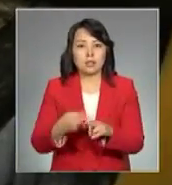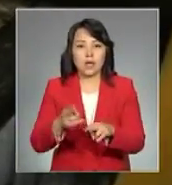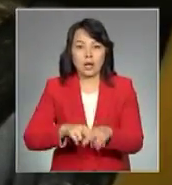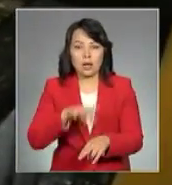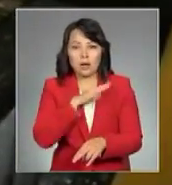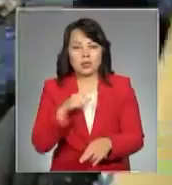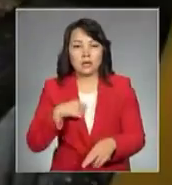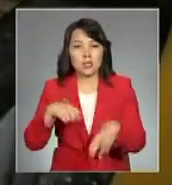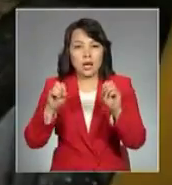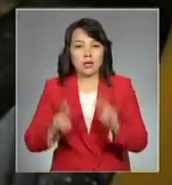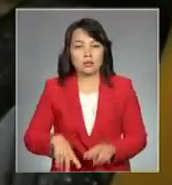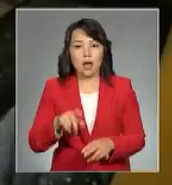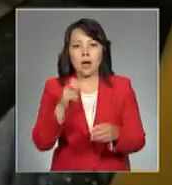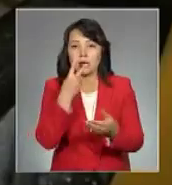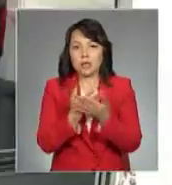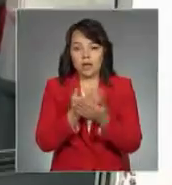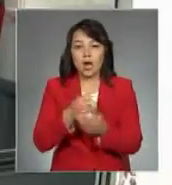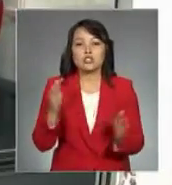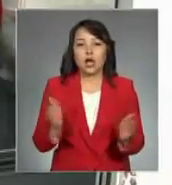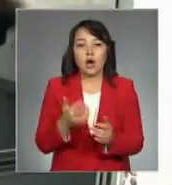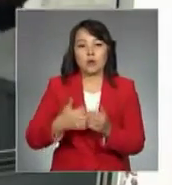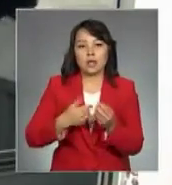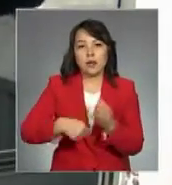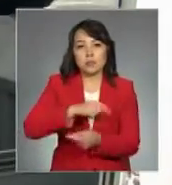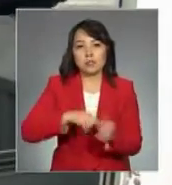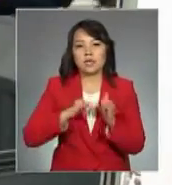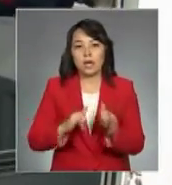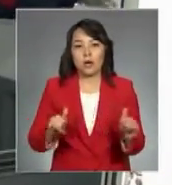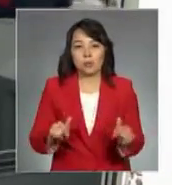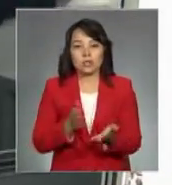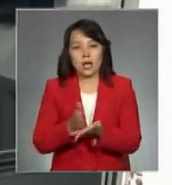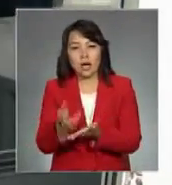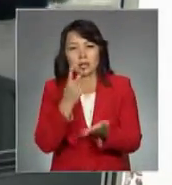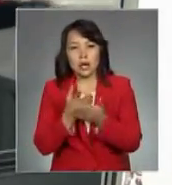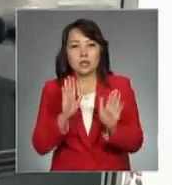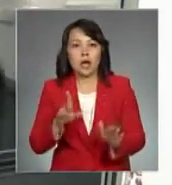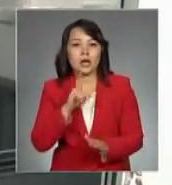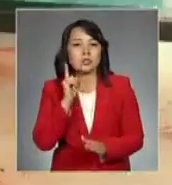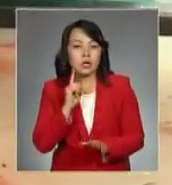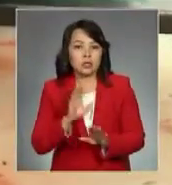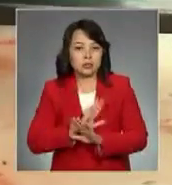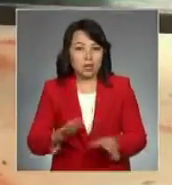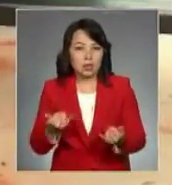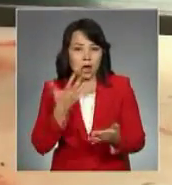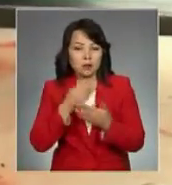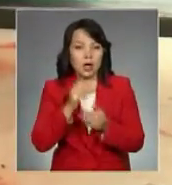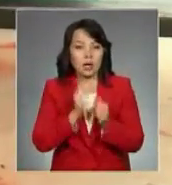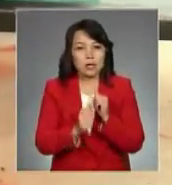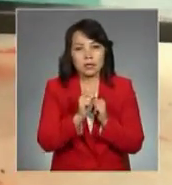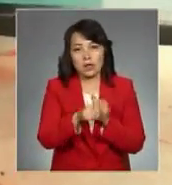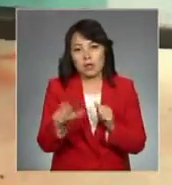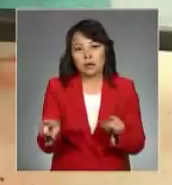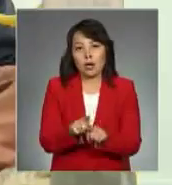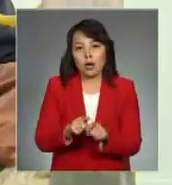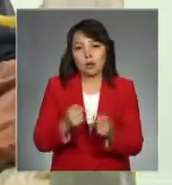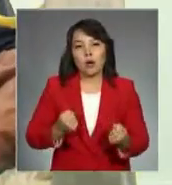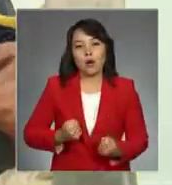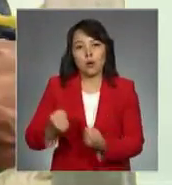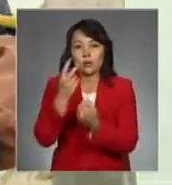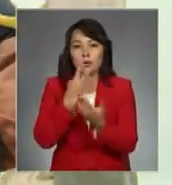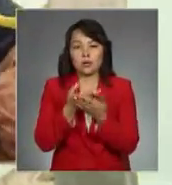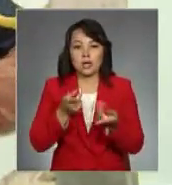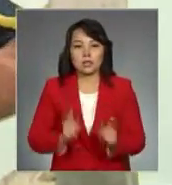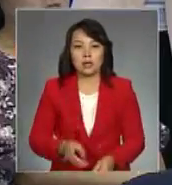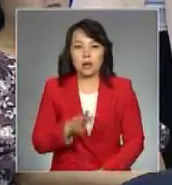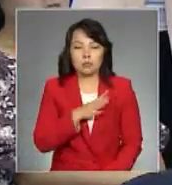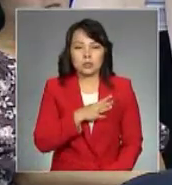Бұдан бөлек мамандар бүгінде шағын және орта кәсіпкерлікті дамыту бойынша тек жастарға ғана емес, барлық азаматтарға қолдау көрсетіндігін айтып